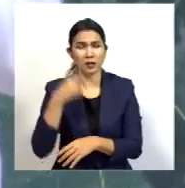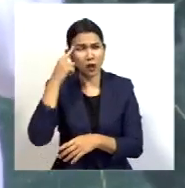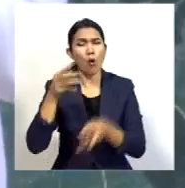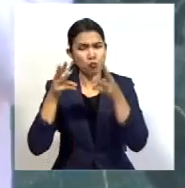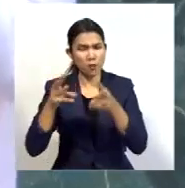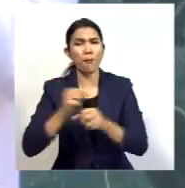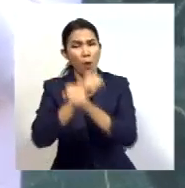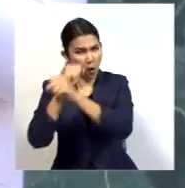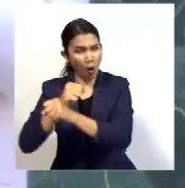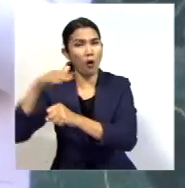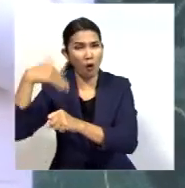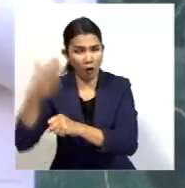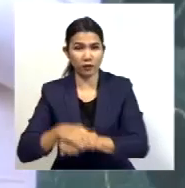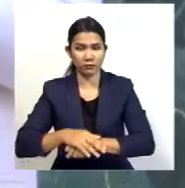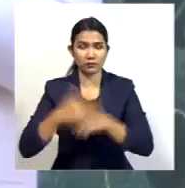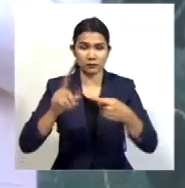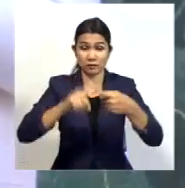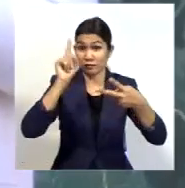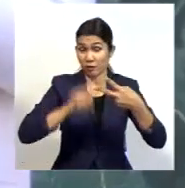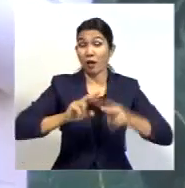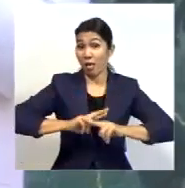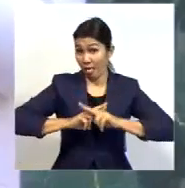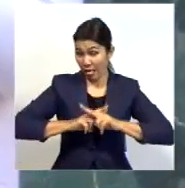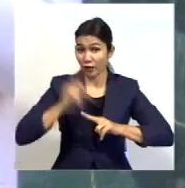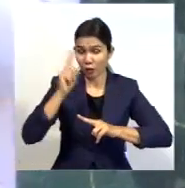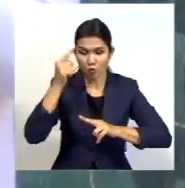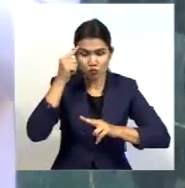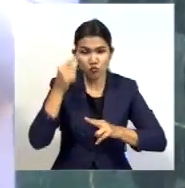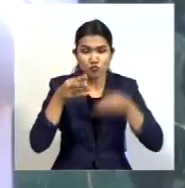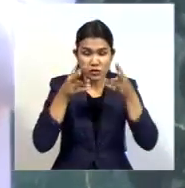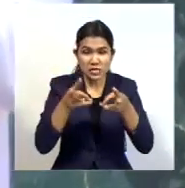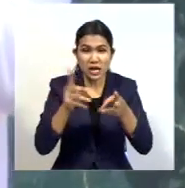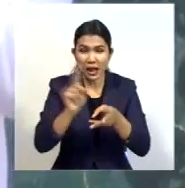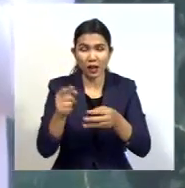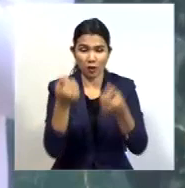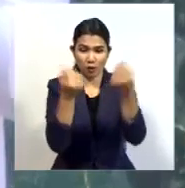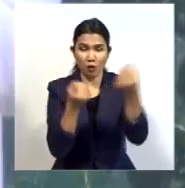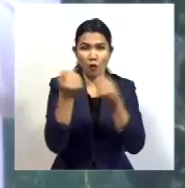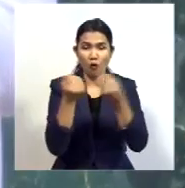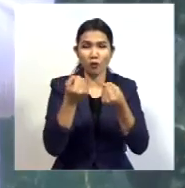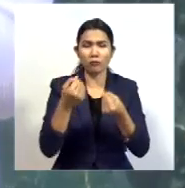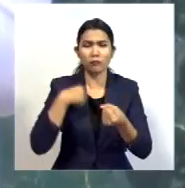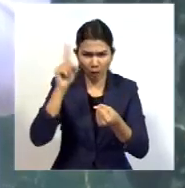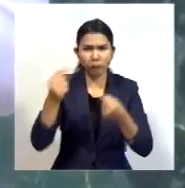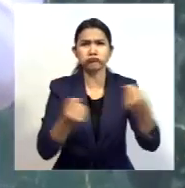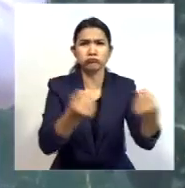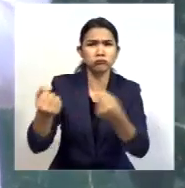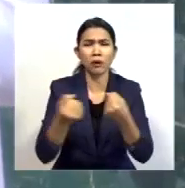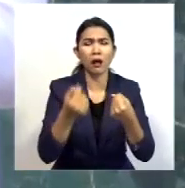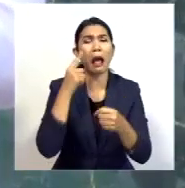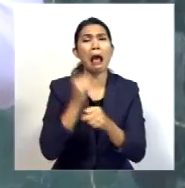ได้ก่อนอันที่สองตัวเองก็ต้องช่วยกันก็คือลดปริมาณการใช้รถจะบอกว่าจำเป็นต้องใช้รถแล้วทำ